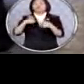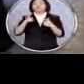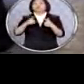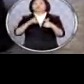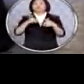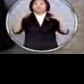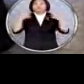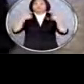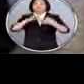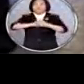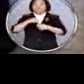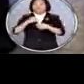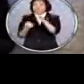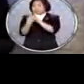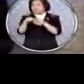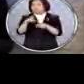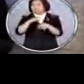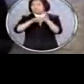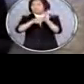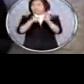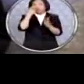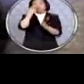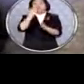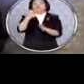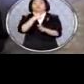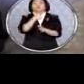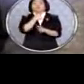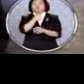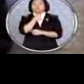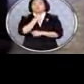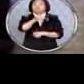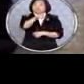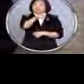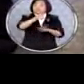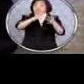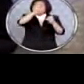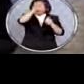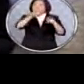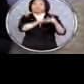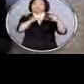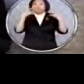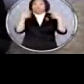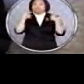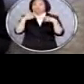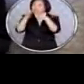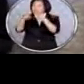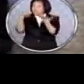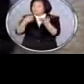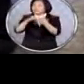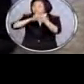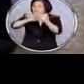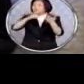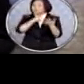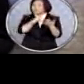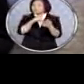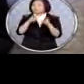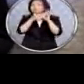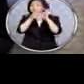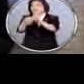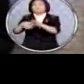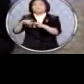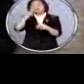们必须要凸显这个问题，但是作为执政党的就必须要面对问题，解决问题，而不是继续